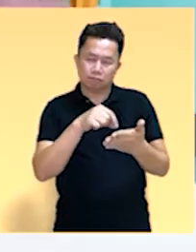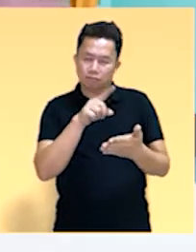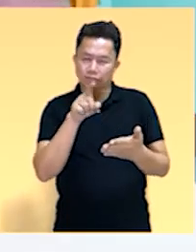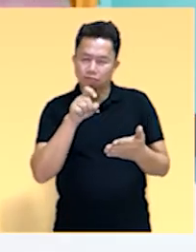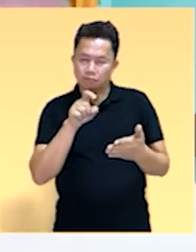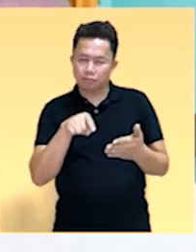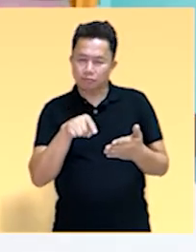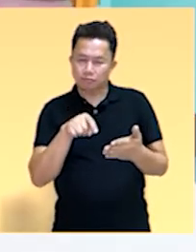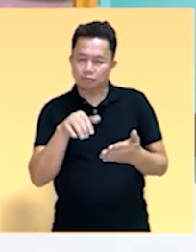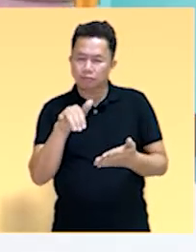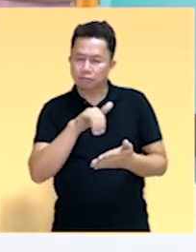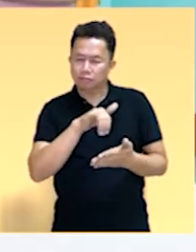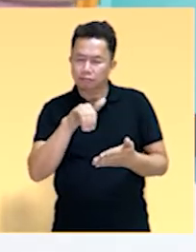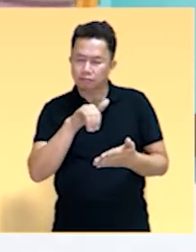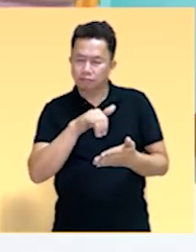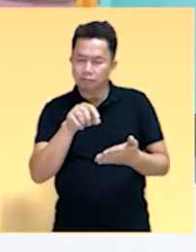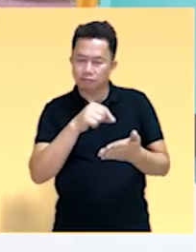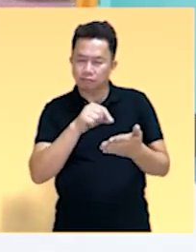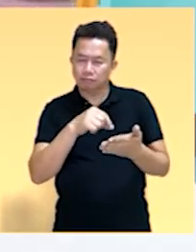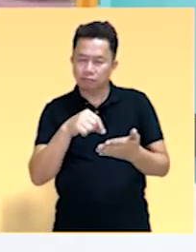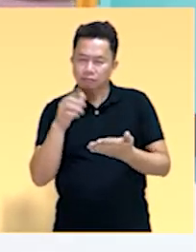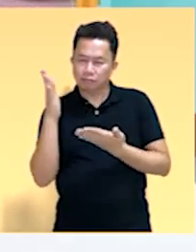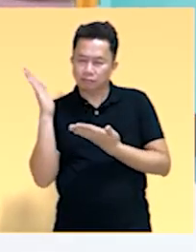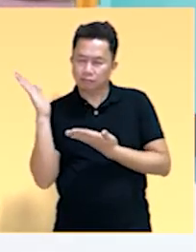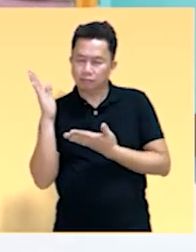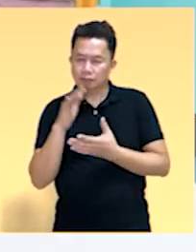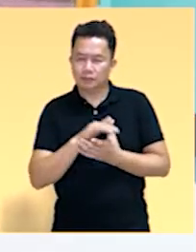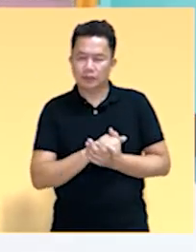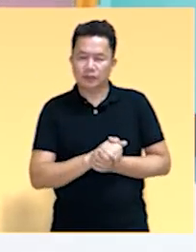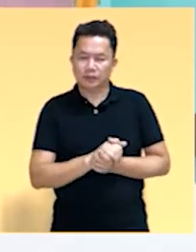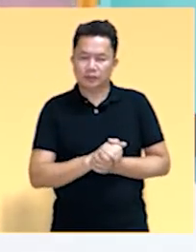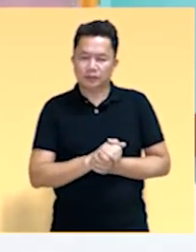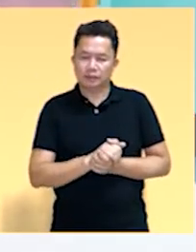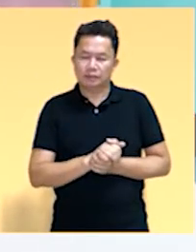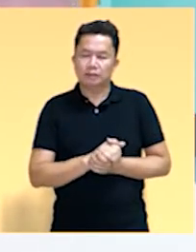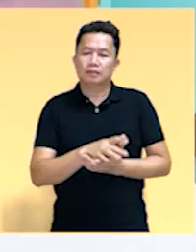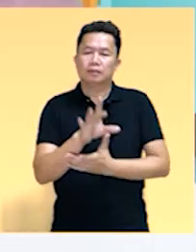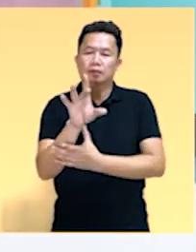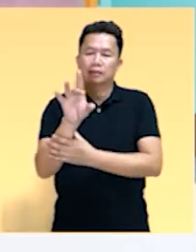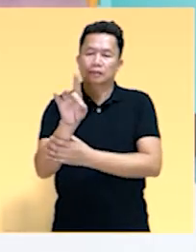Nasulat na ba? Ganito rin ba ang isinulat mo?